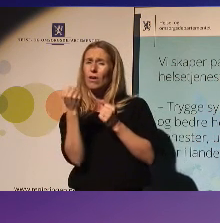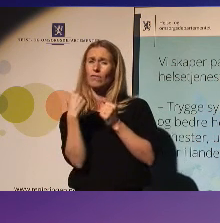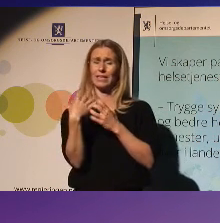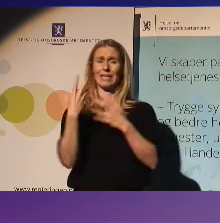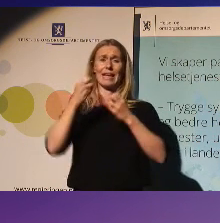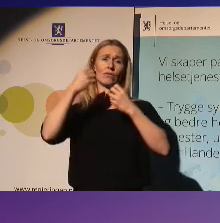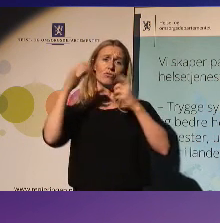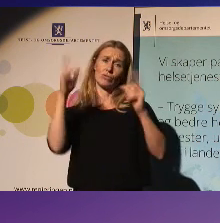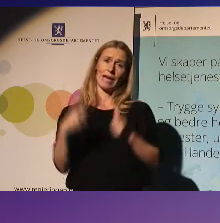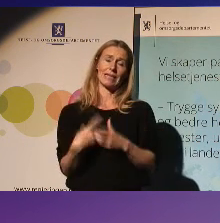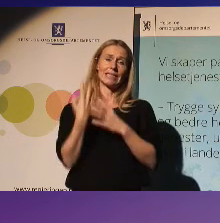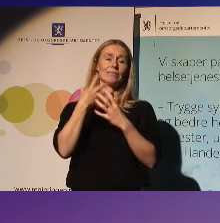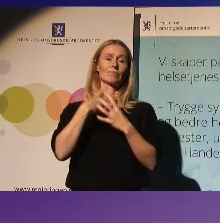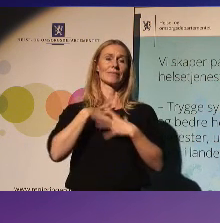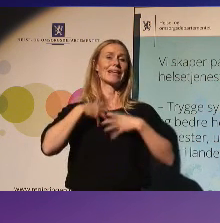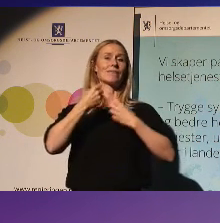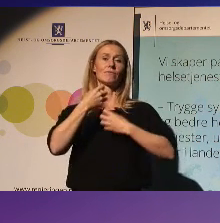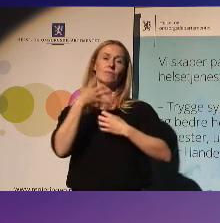livsmot.